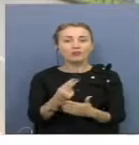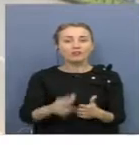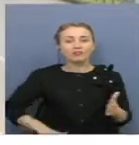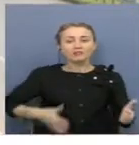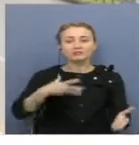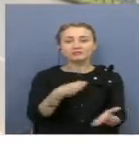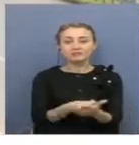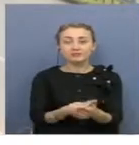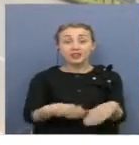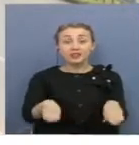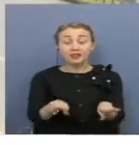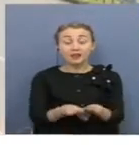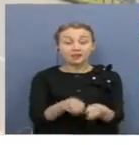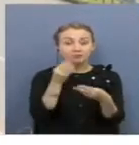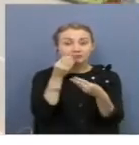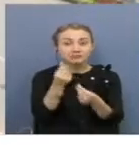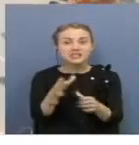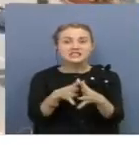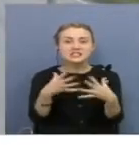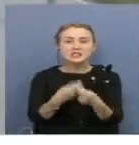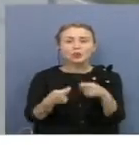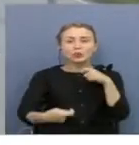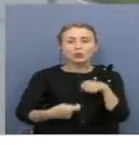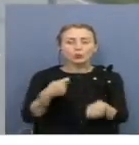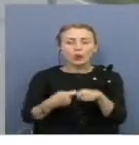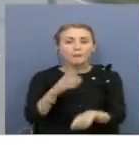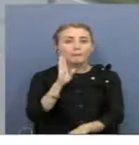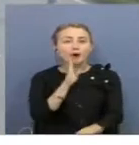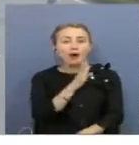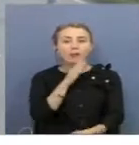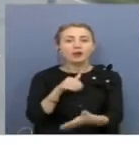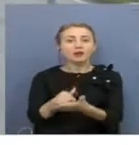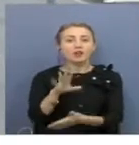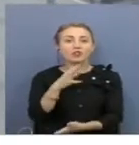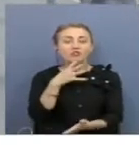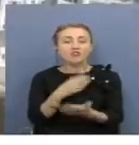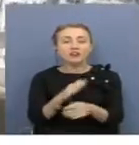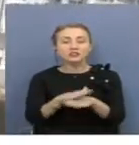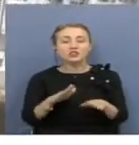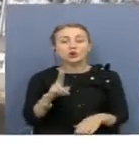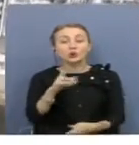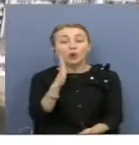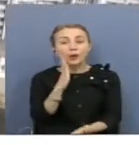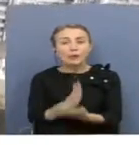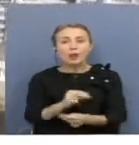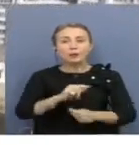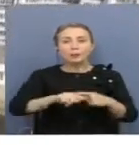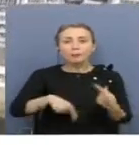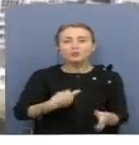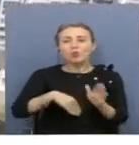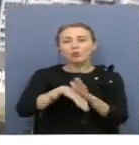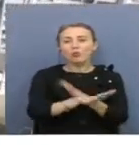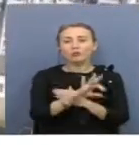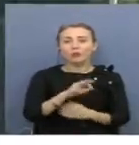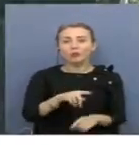бұзылып, аналар өз балаларынан бас тартып, жұмысы өз кәсібі болған адамдар барынан айырылады. 2016 жылы көршілес